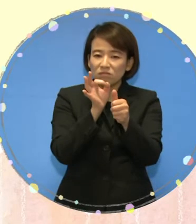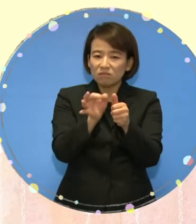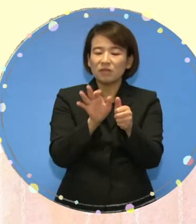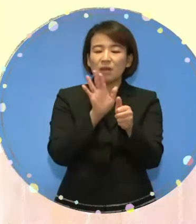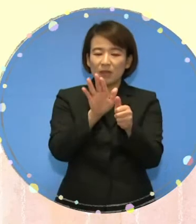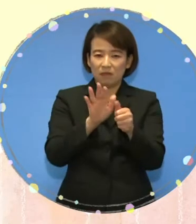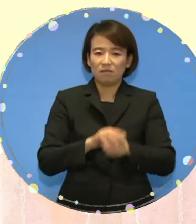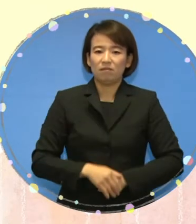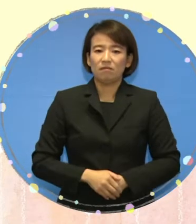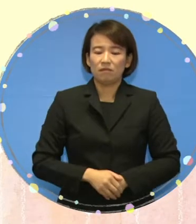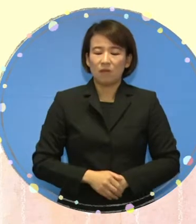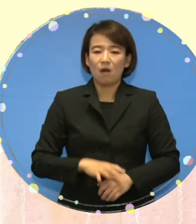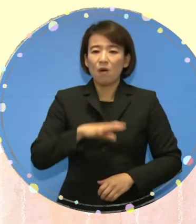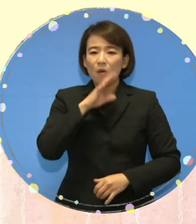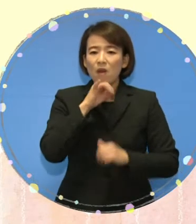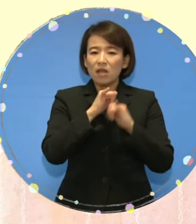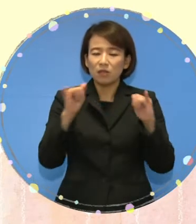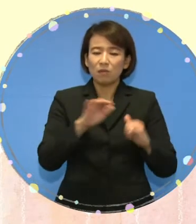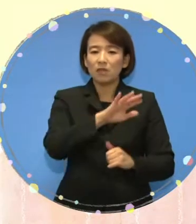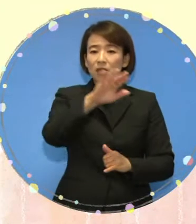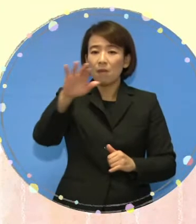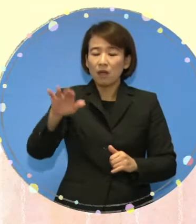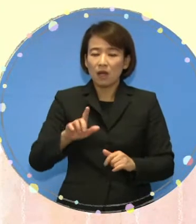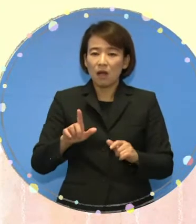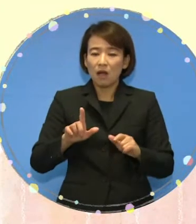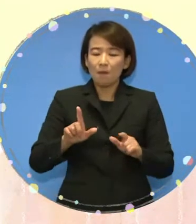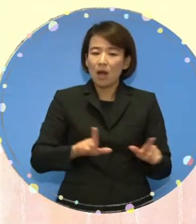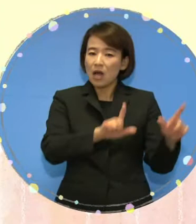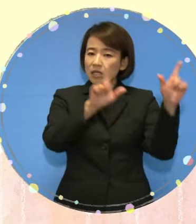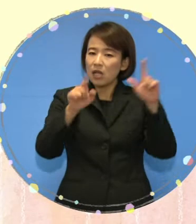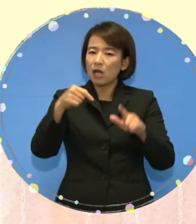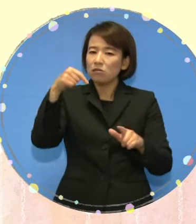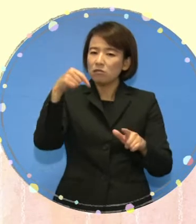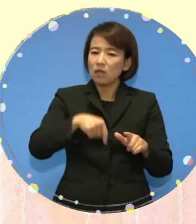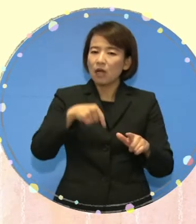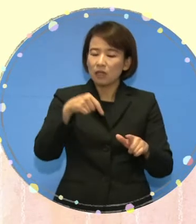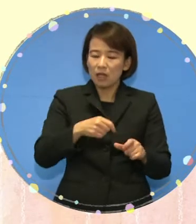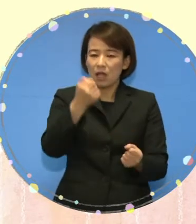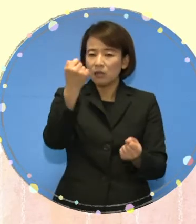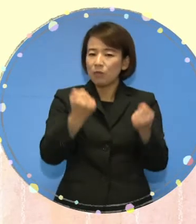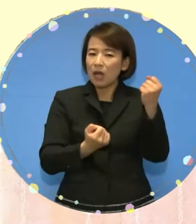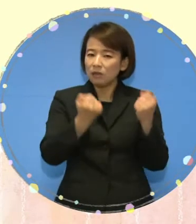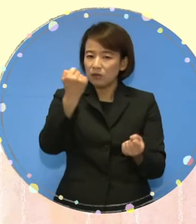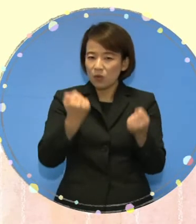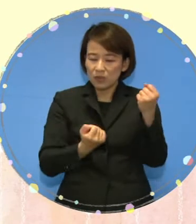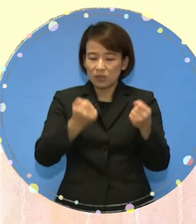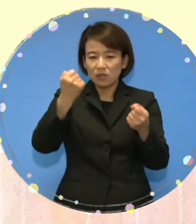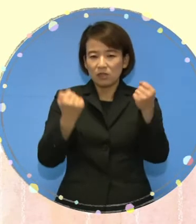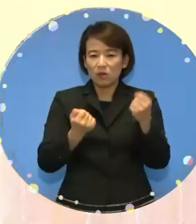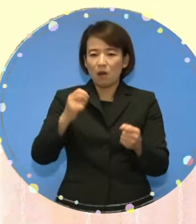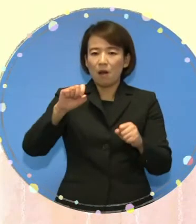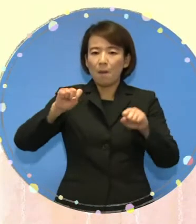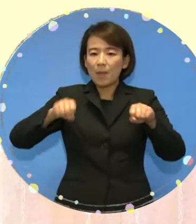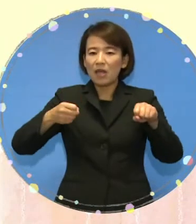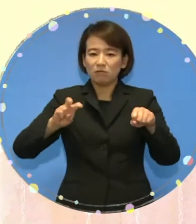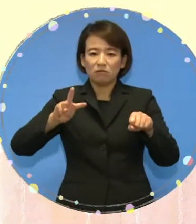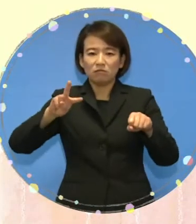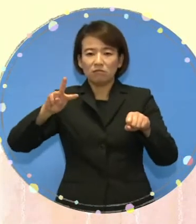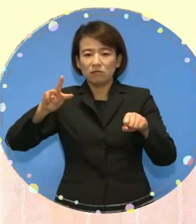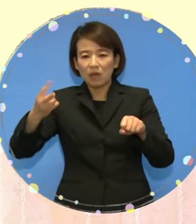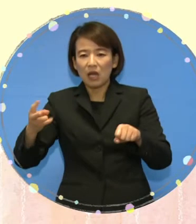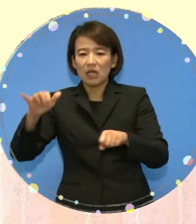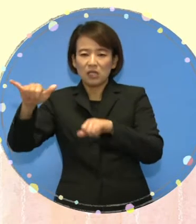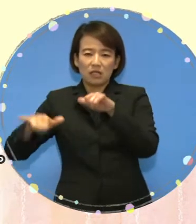おります高齢者の皆さんが日常の移動手段を自動車やバイクから自転車に